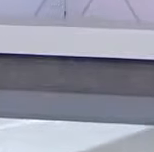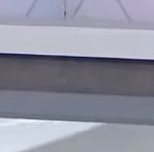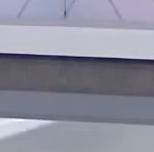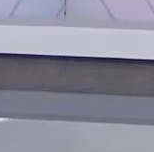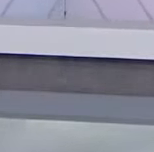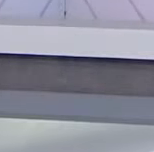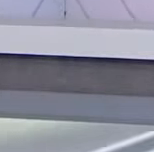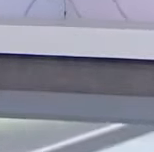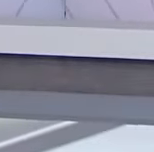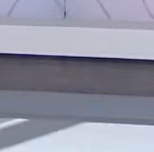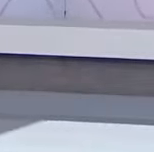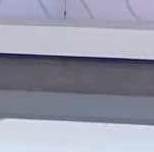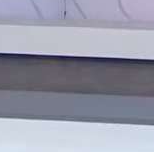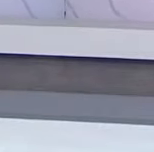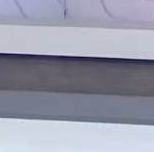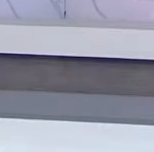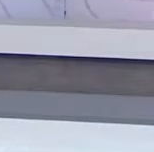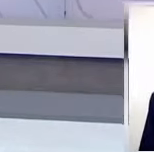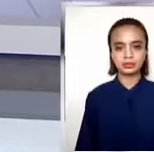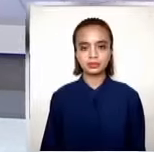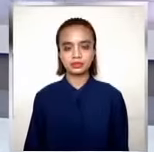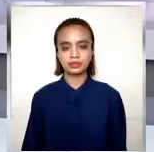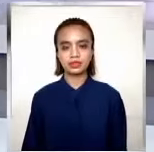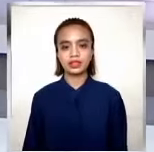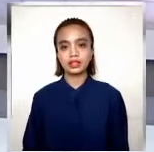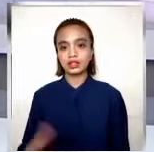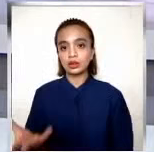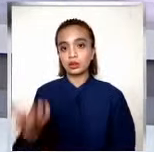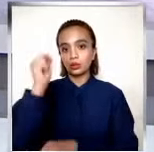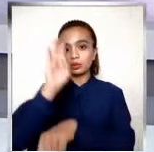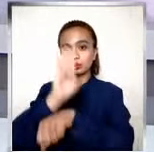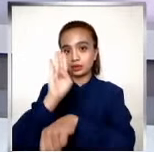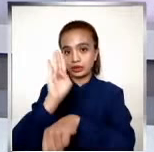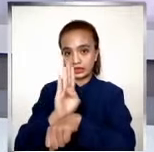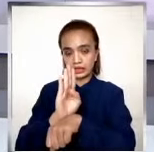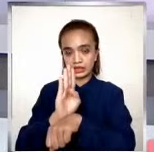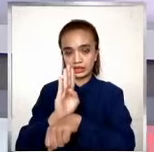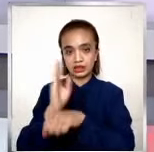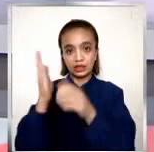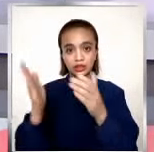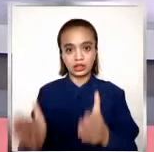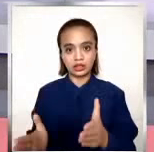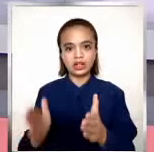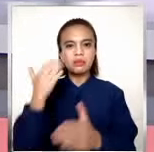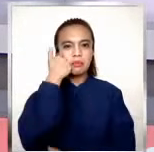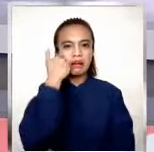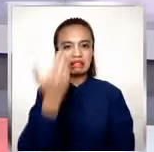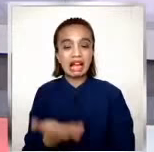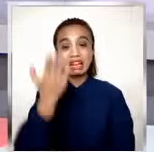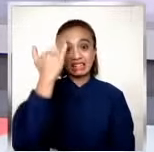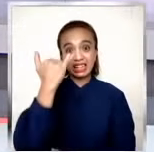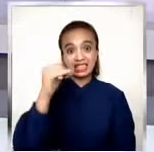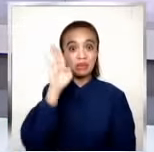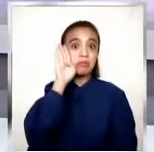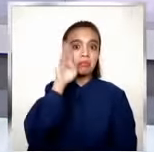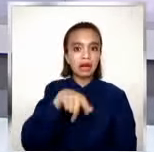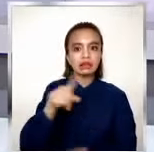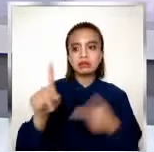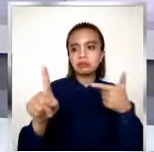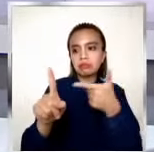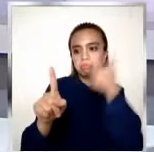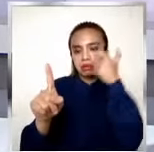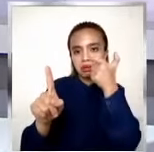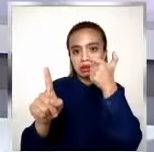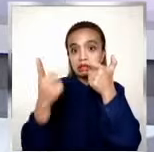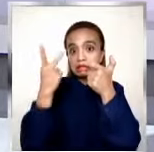Patay ang isang negosyante sa Butuan City matapos barili ng sariling kapatid. Ang nahulikam na pagdakip sa